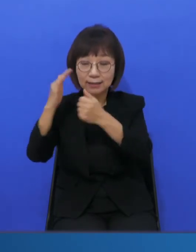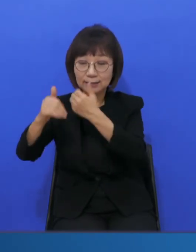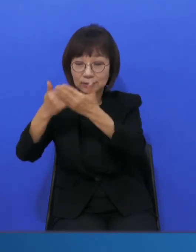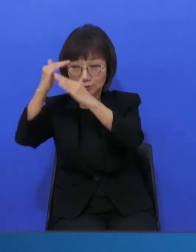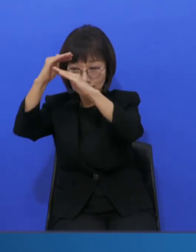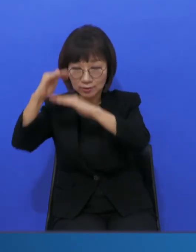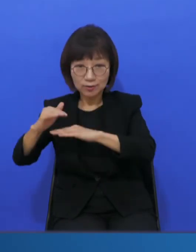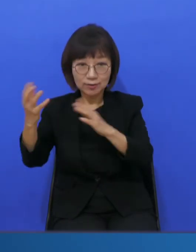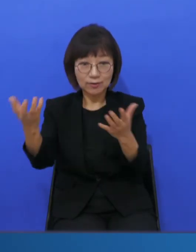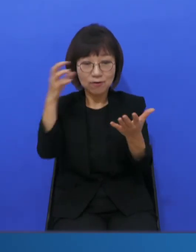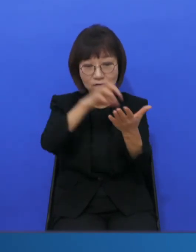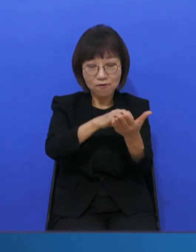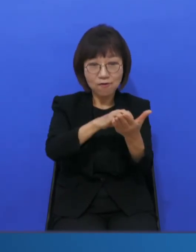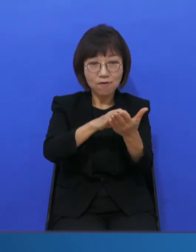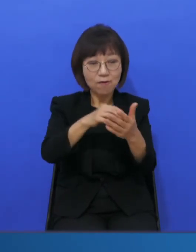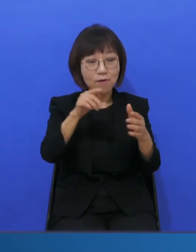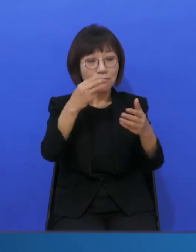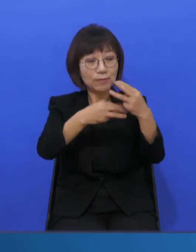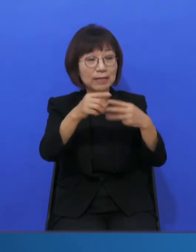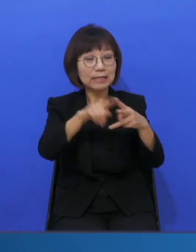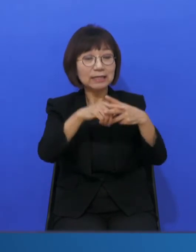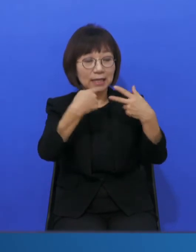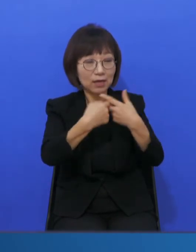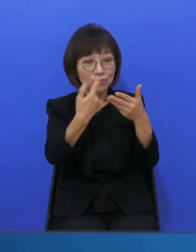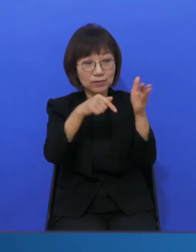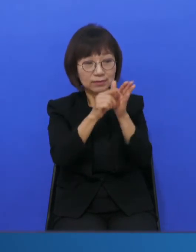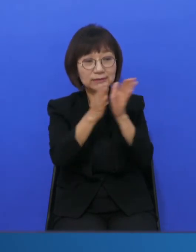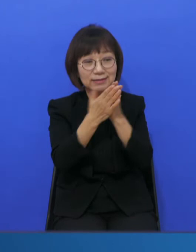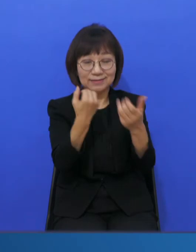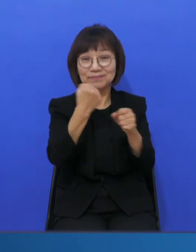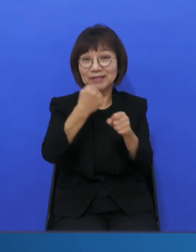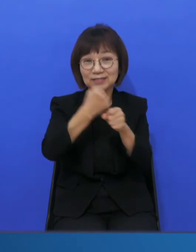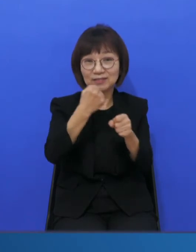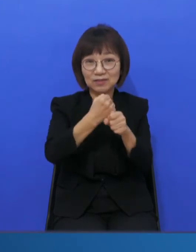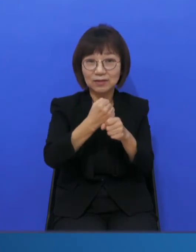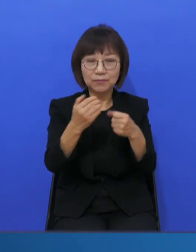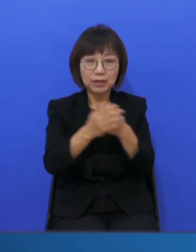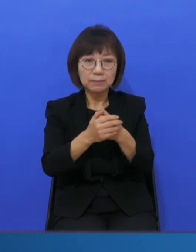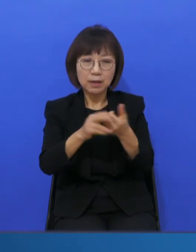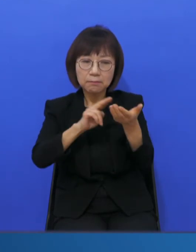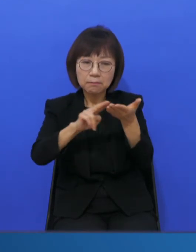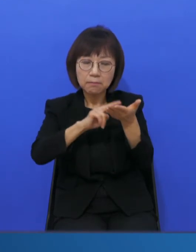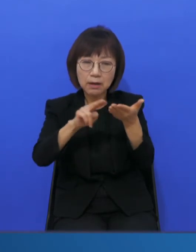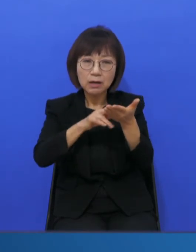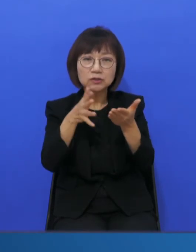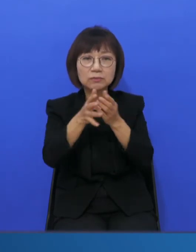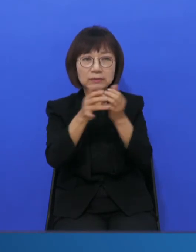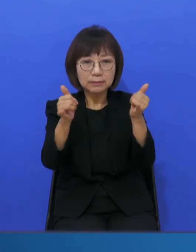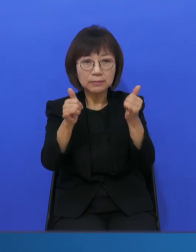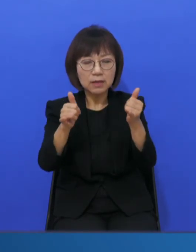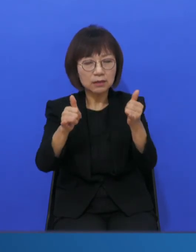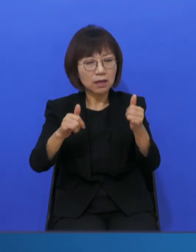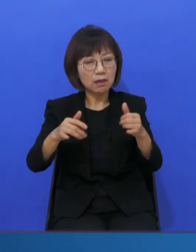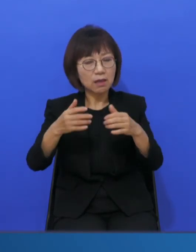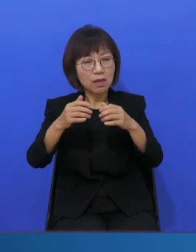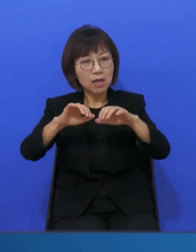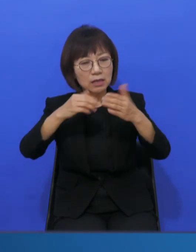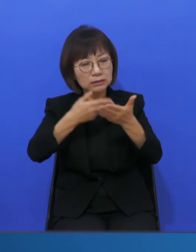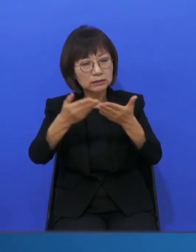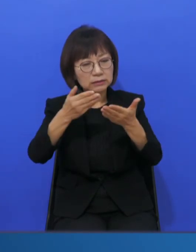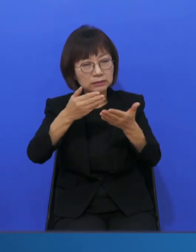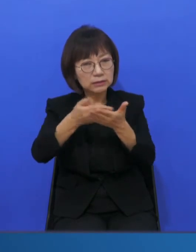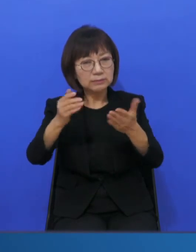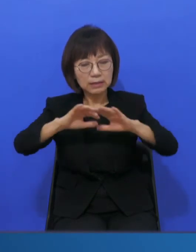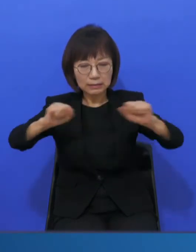녹여내서 랩런트들의 이해를 도울 수 있도록 책을 만들고 있기 때문에 일러스트 작가들에게 그림을 따로 의뢰하면서 진행을